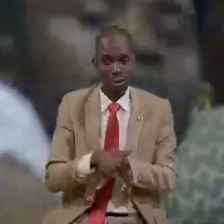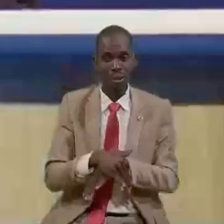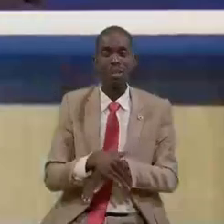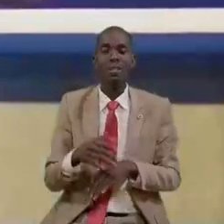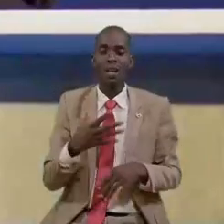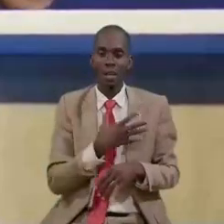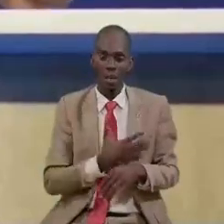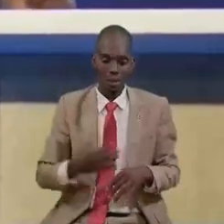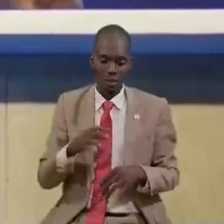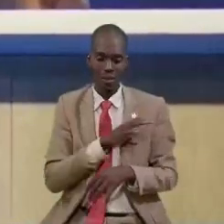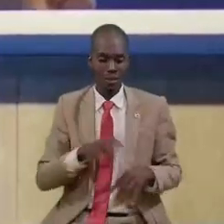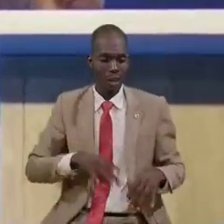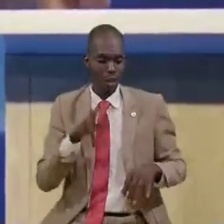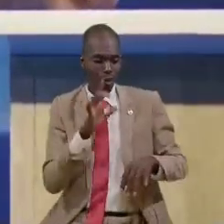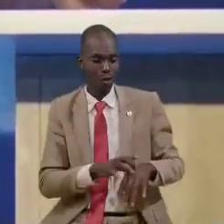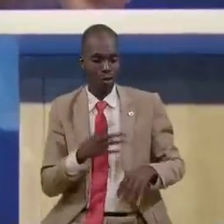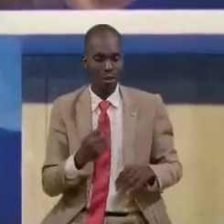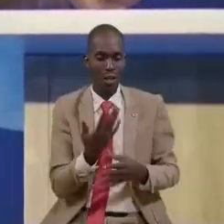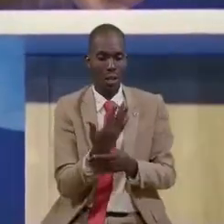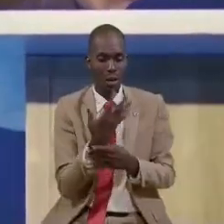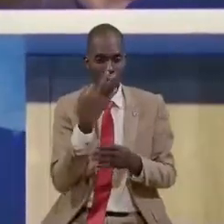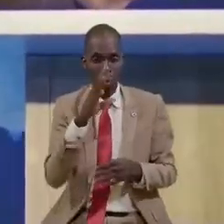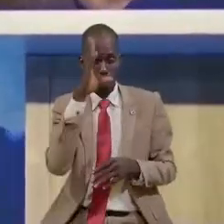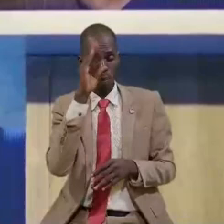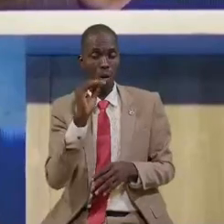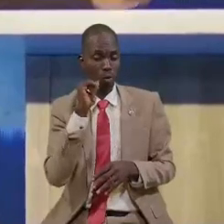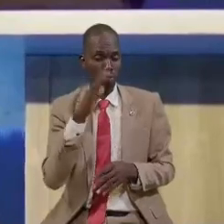l'homme, et puis il touche la main de Dieu,